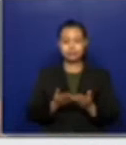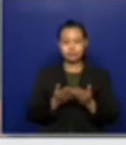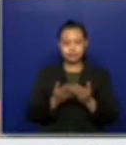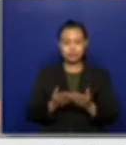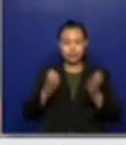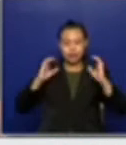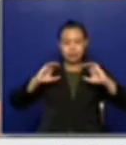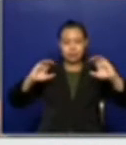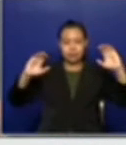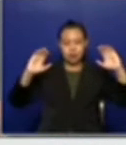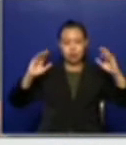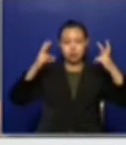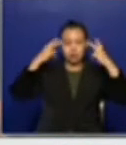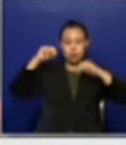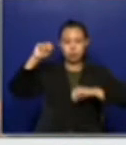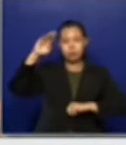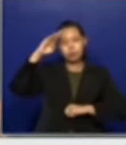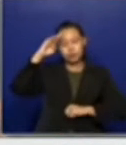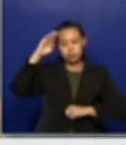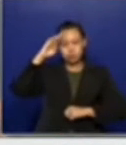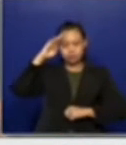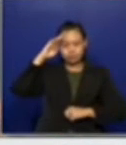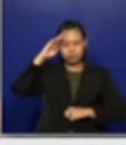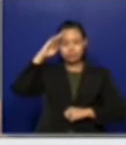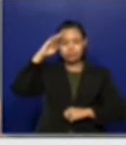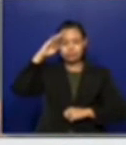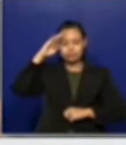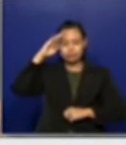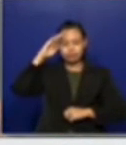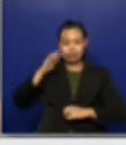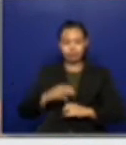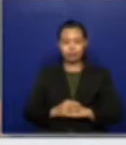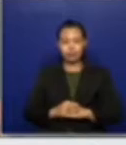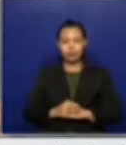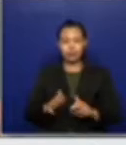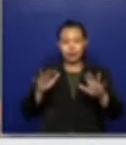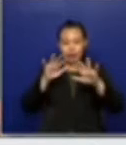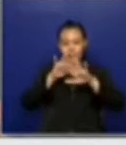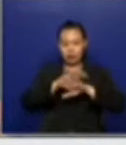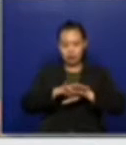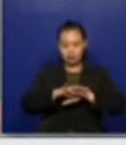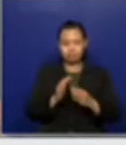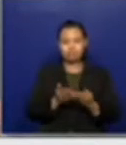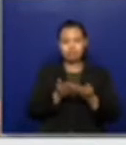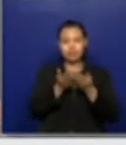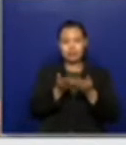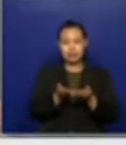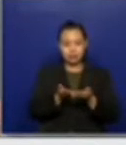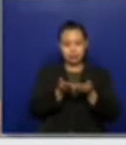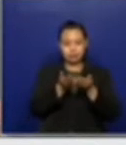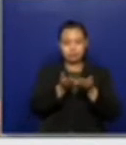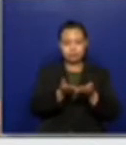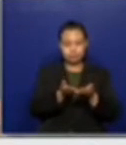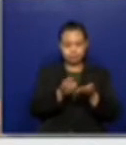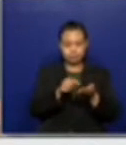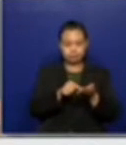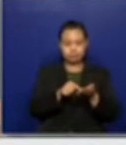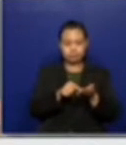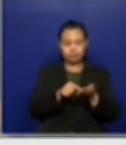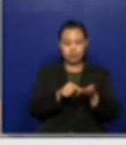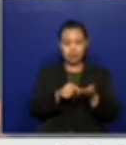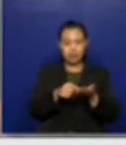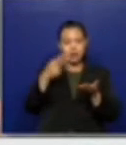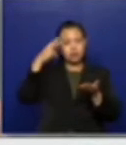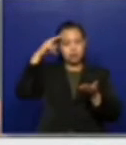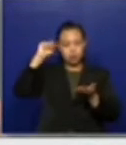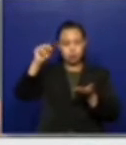ทธ์จันทร์โอชาก็เปรียบเสมือนรัฐนาวาที่มีพลเอกประยุทธ์